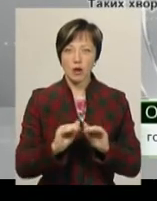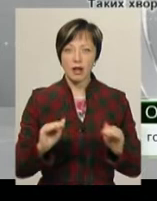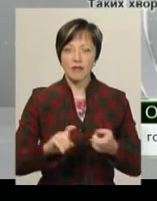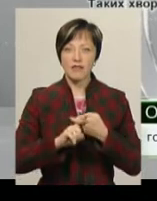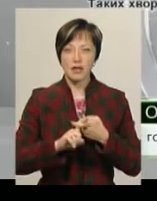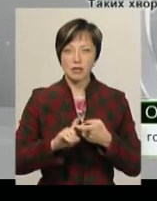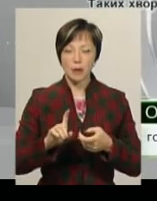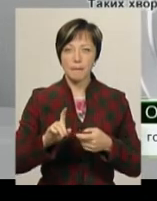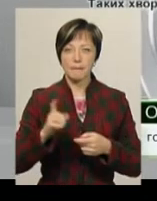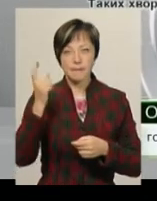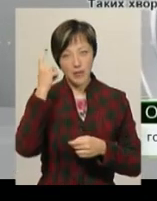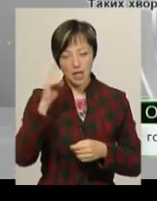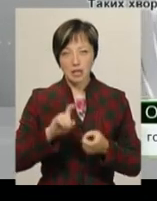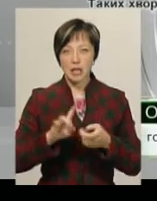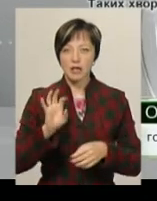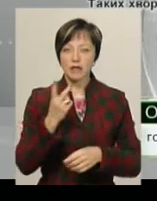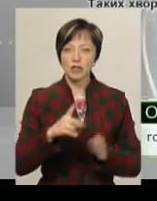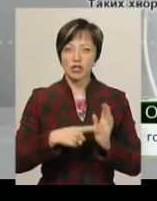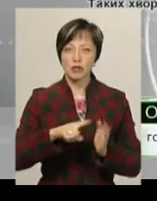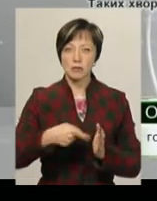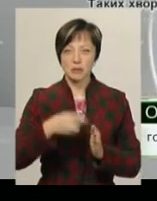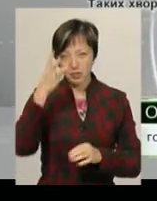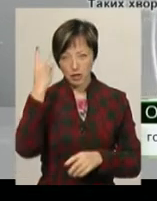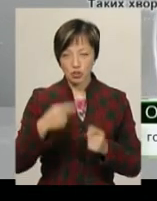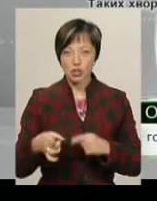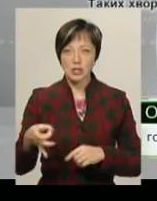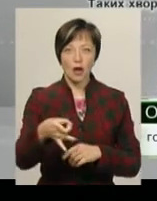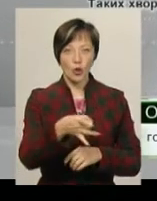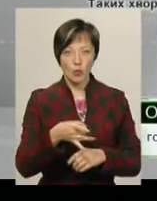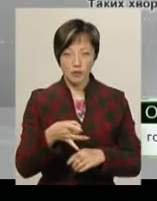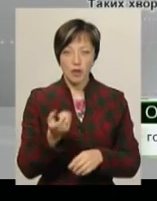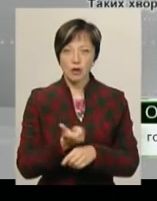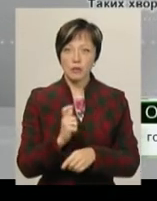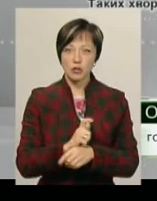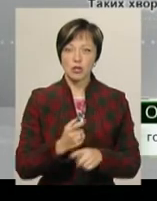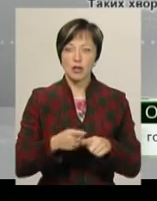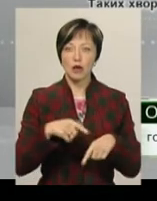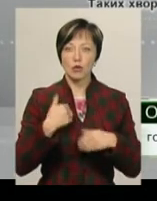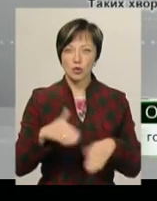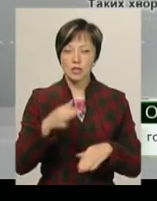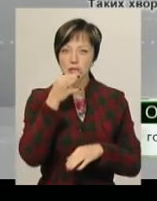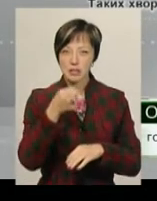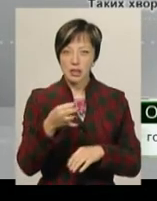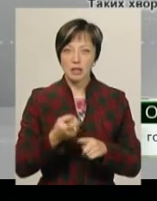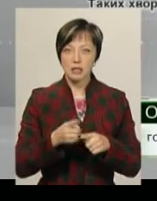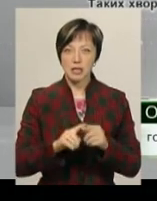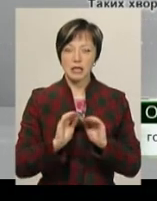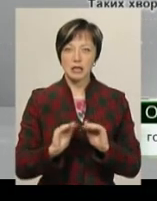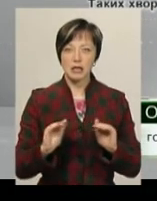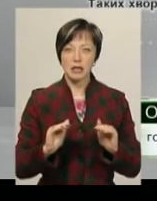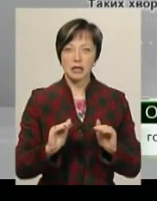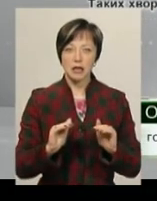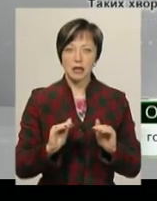вірусні менінгіти. Серед них 26 з міста Хмельницького, інші з районів. В більшості, я вже сказала, це ці менінгіти